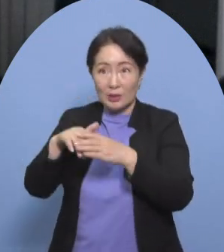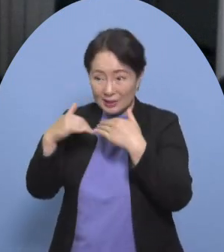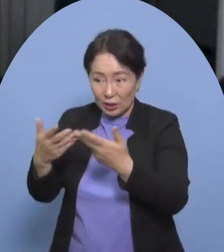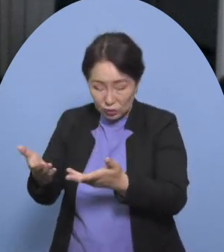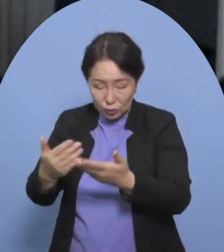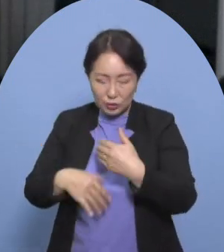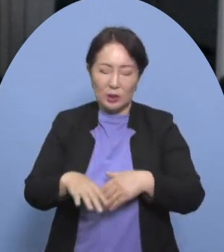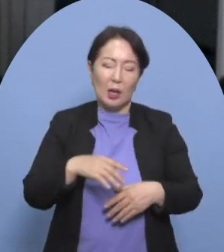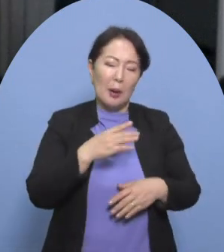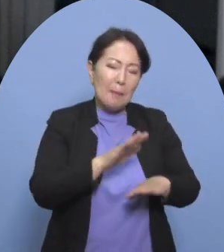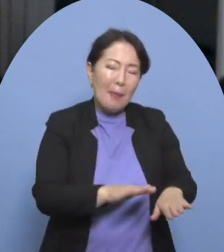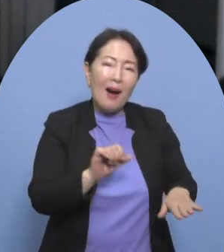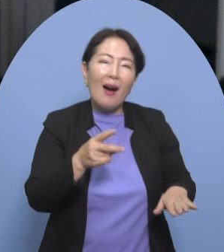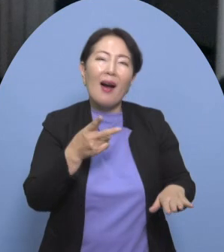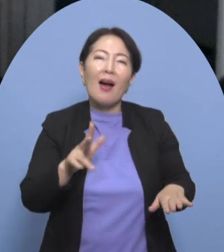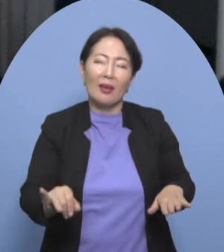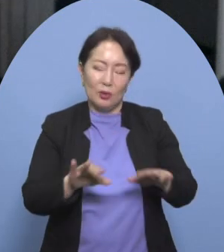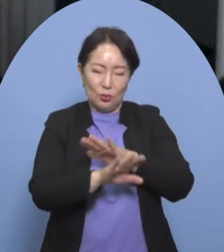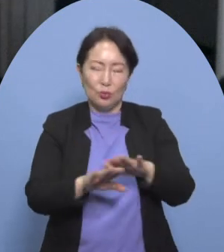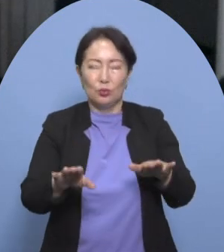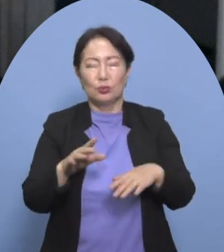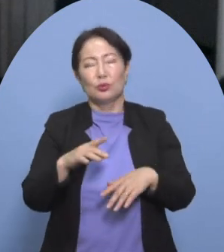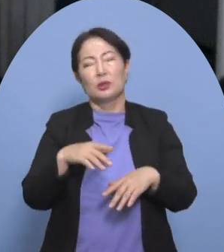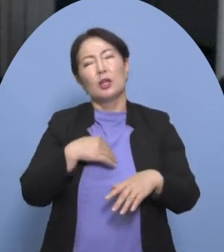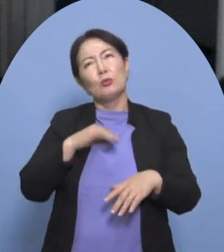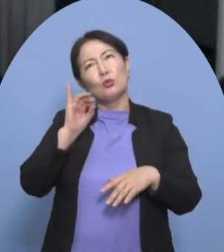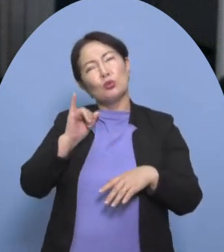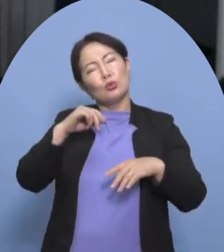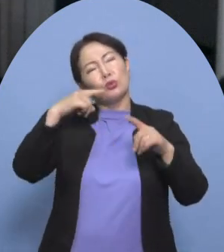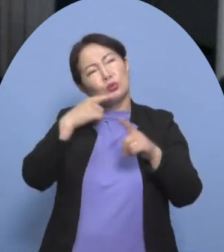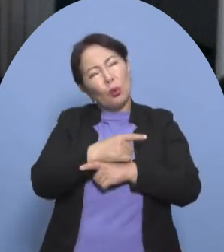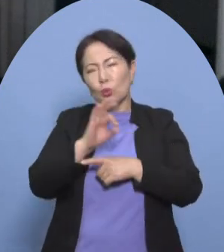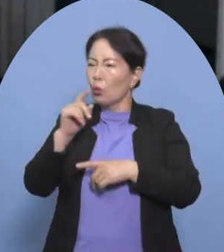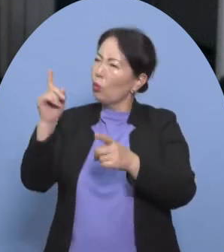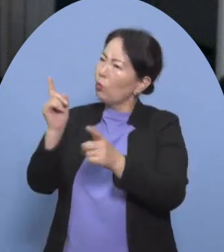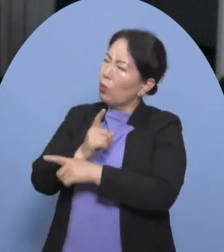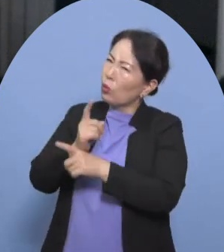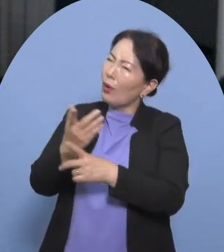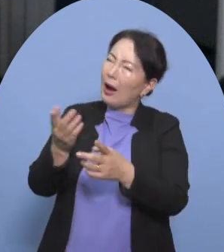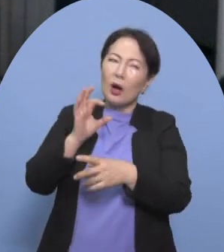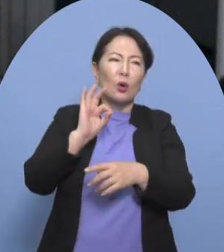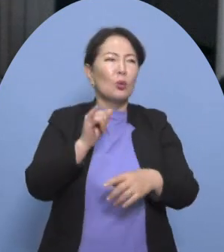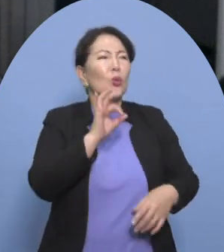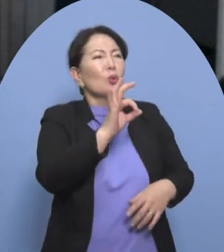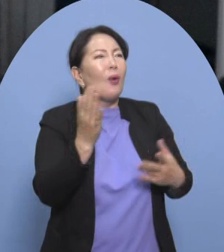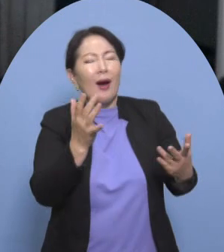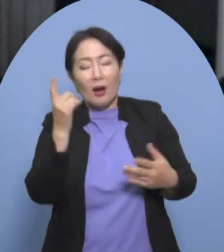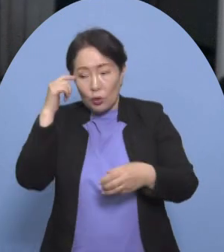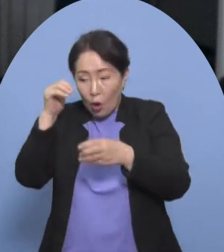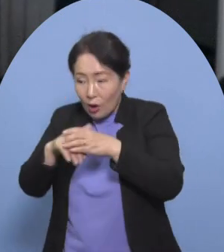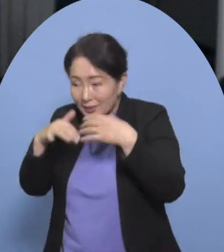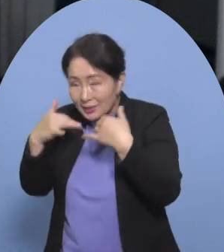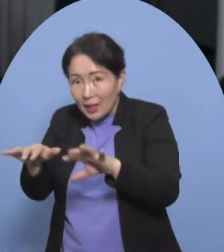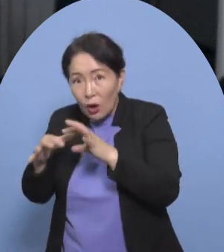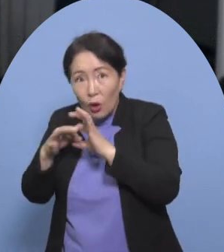одоо арай жоохон бага ангийн одоо нөгөө хүүхдүүд болоо тэлэрэ за би юуг зүгээд байгаа юуг буруу гэдэг байгаа тэр ойлголтын үхийн тул